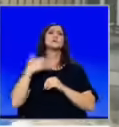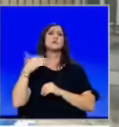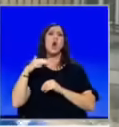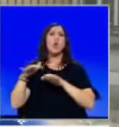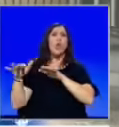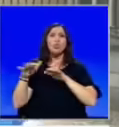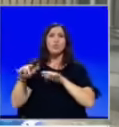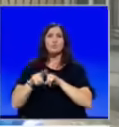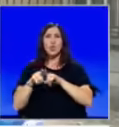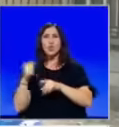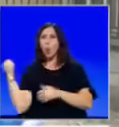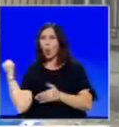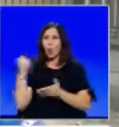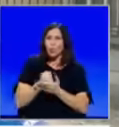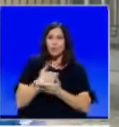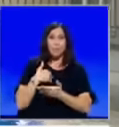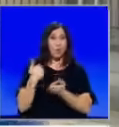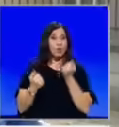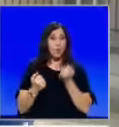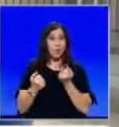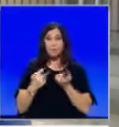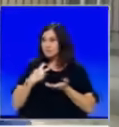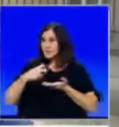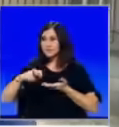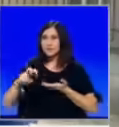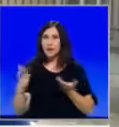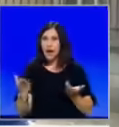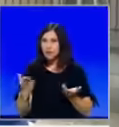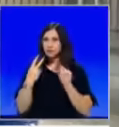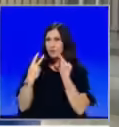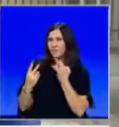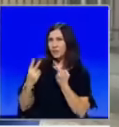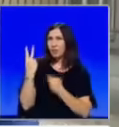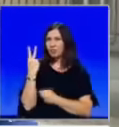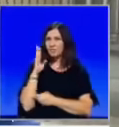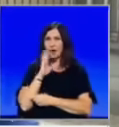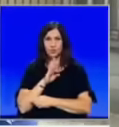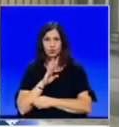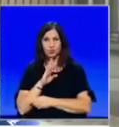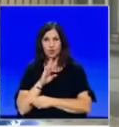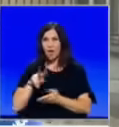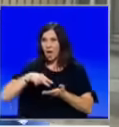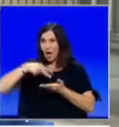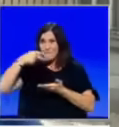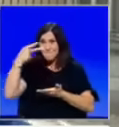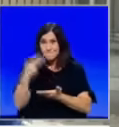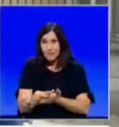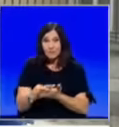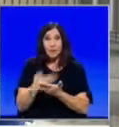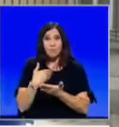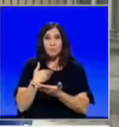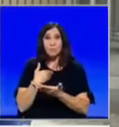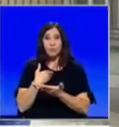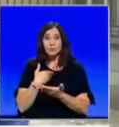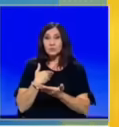удар в моята кола. Излезнахме и видяхме двама души, паднали върху моите гости върху